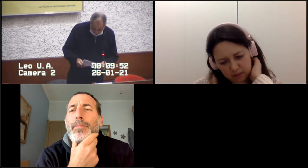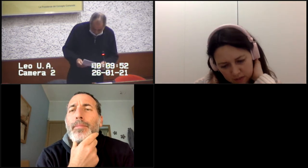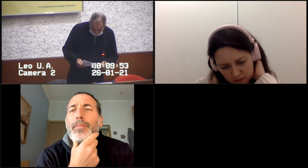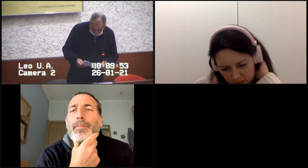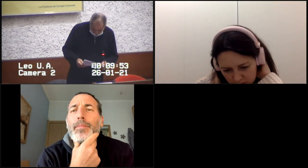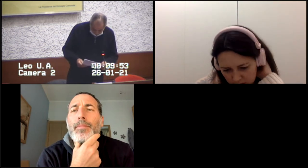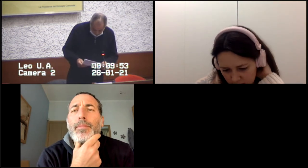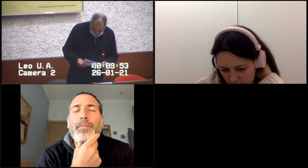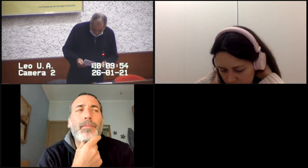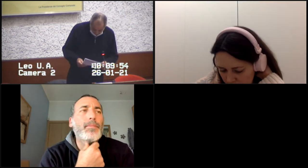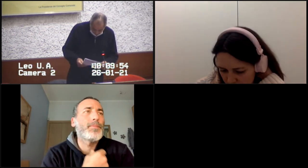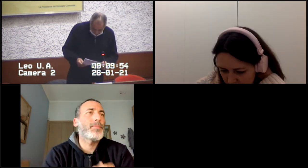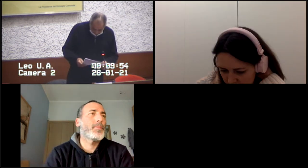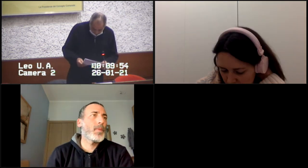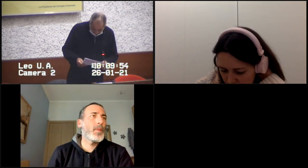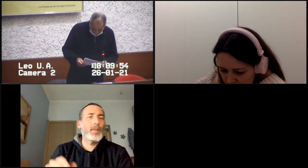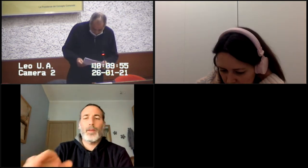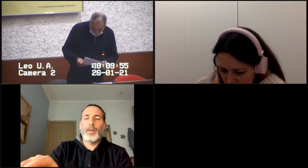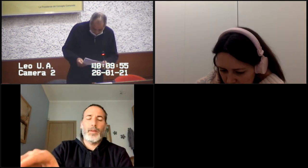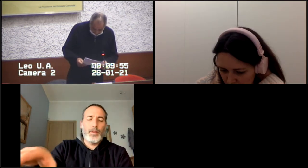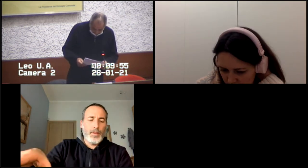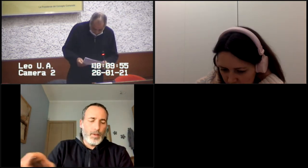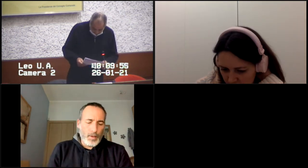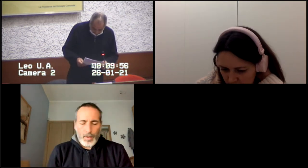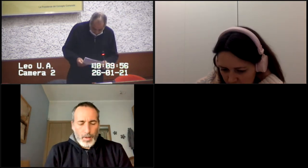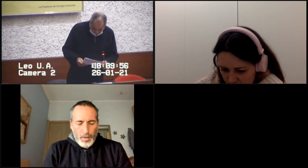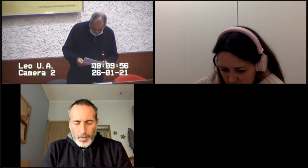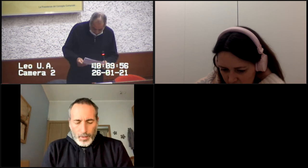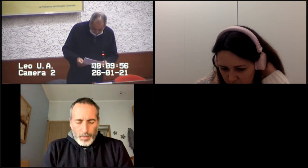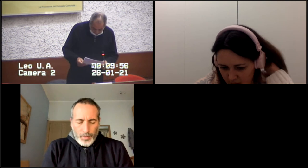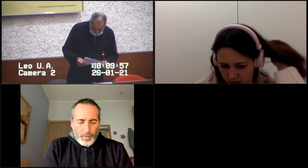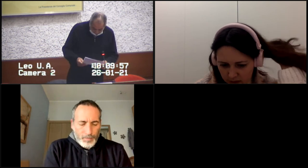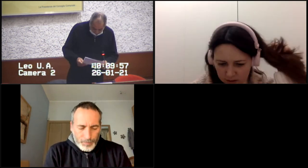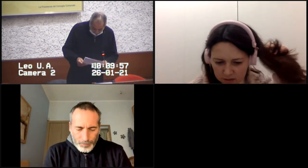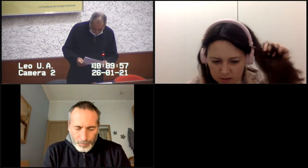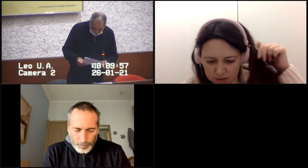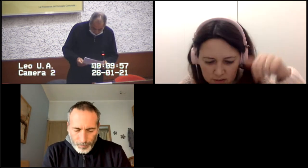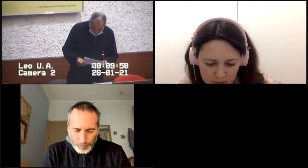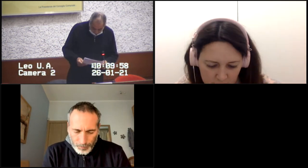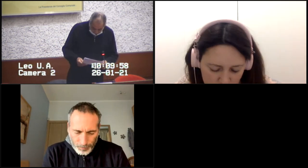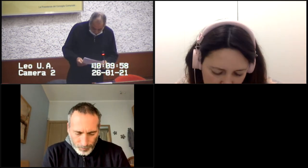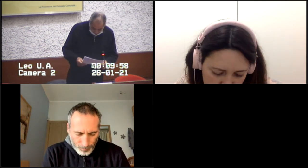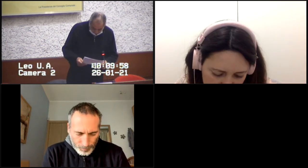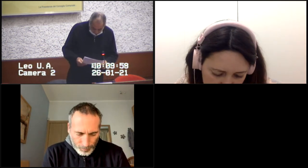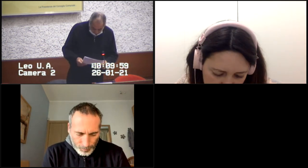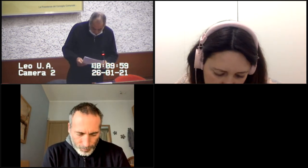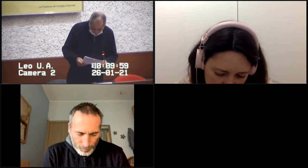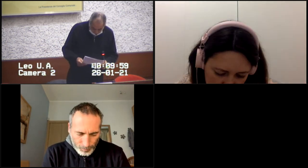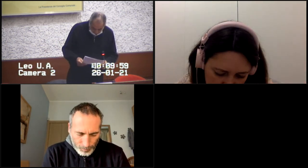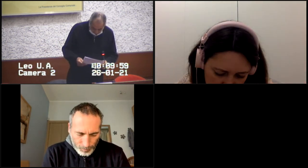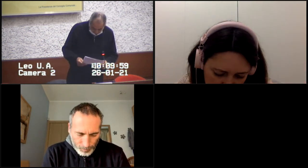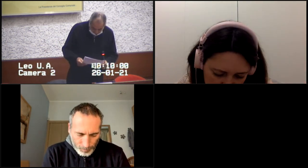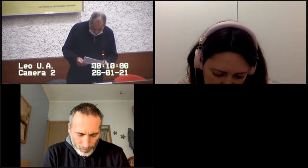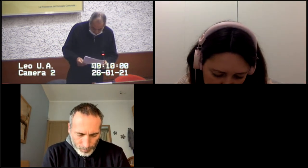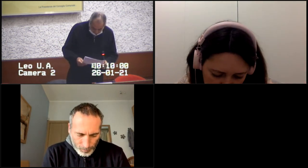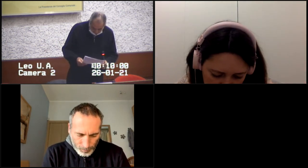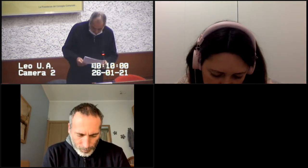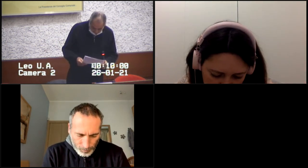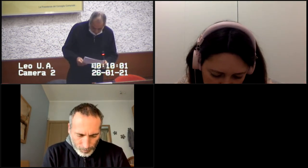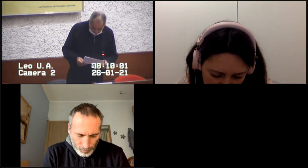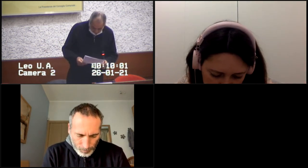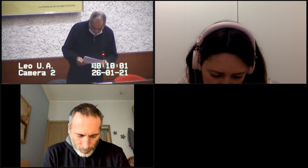casi. E niente, quindi posso dire soltanto una cosa a conclusione di intervento,